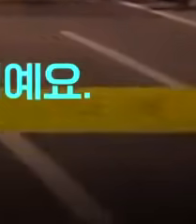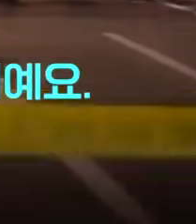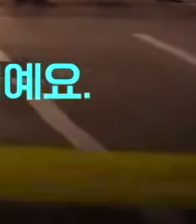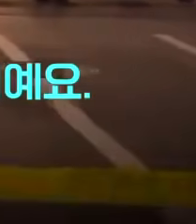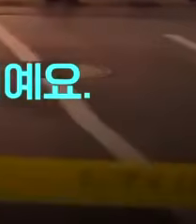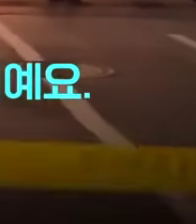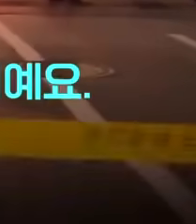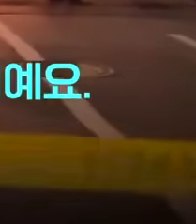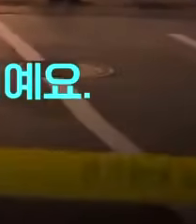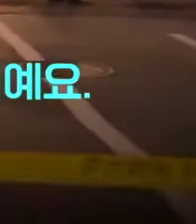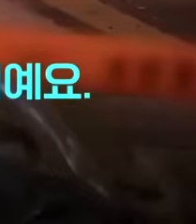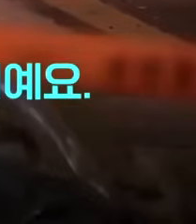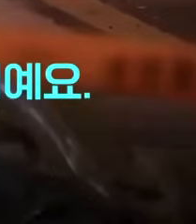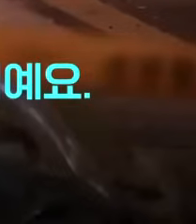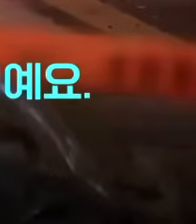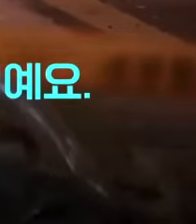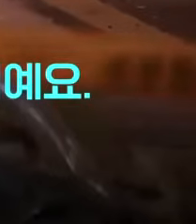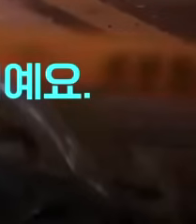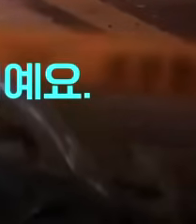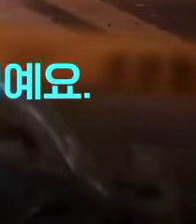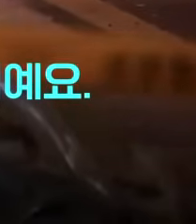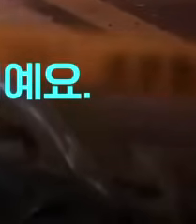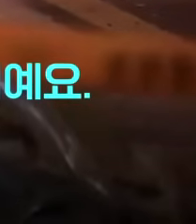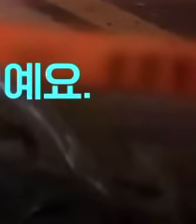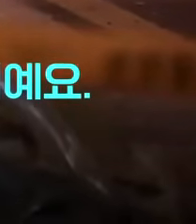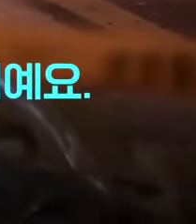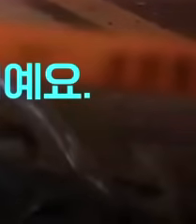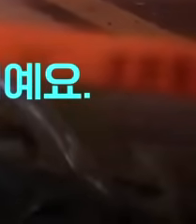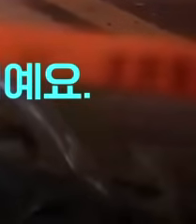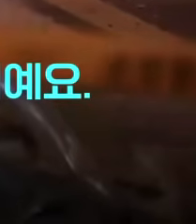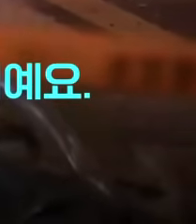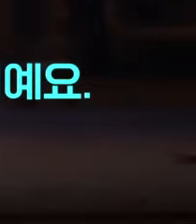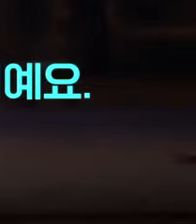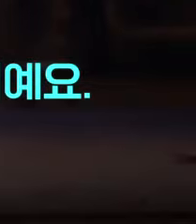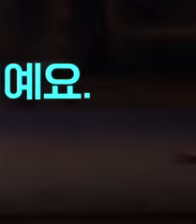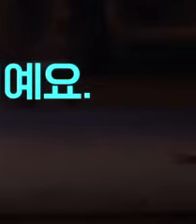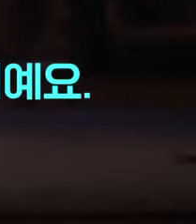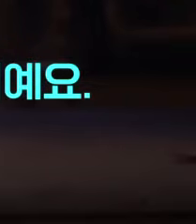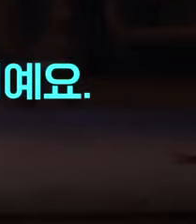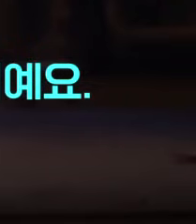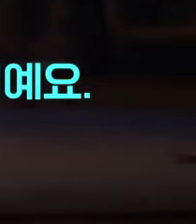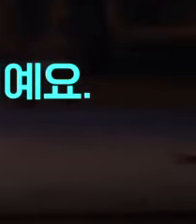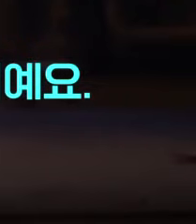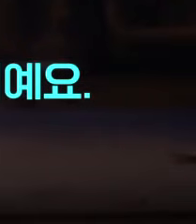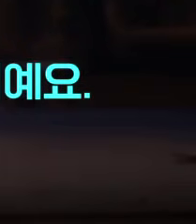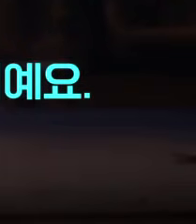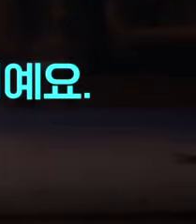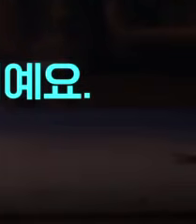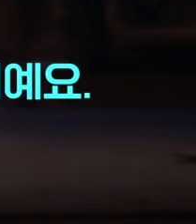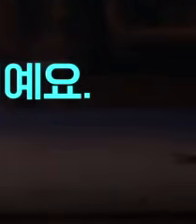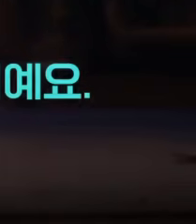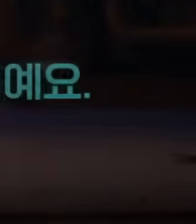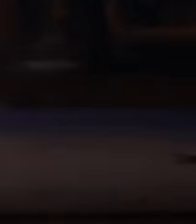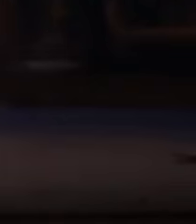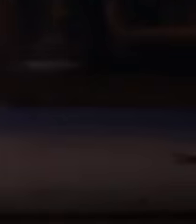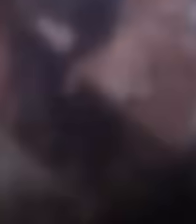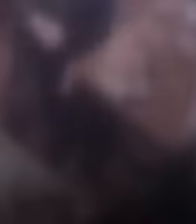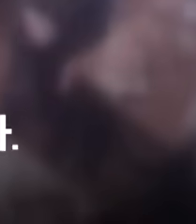그런 실로 된 거 있잖아요, 난간. 그게 막 구부러져서 휘어져 있는 거예요. 그리고 길거리에도 막 앞에 범퍼도 막 떨어져